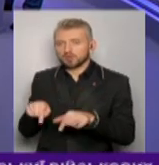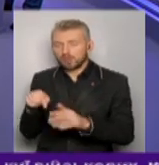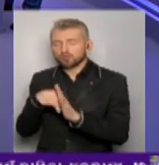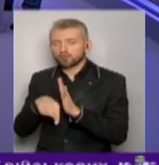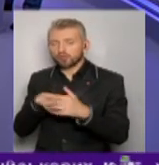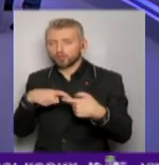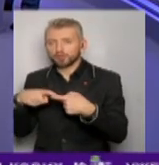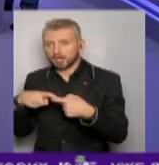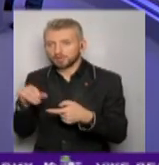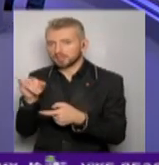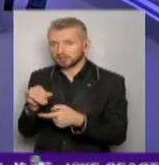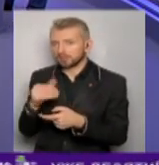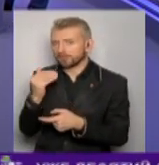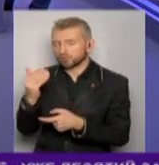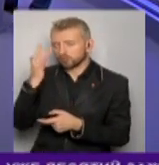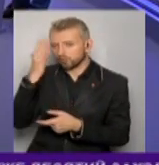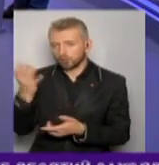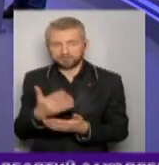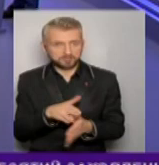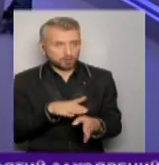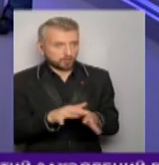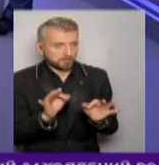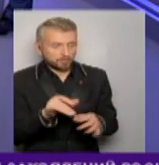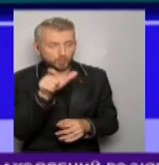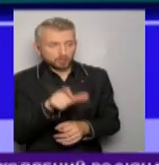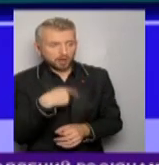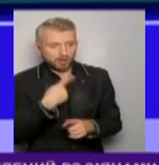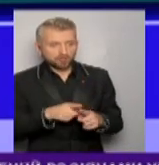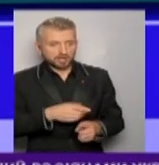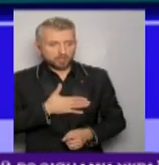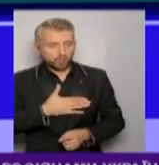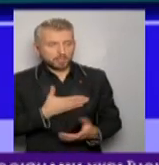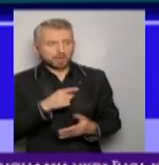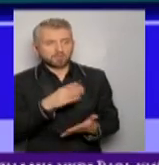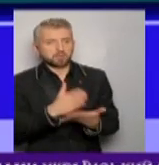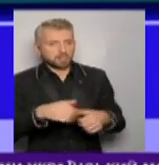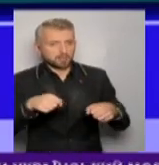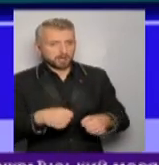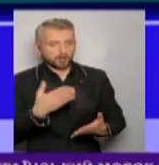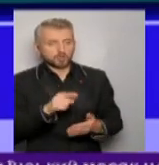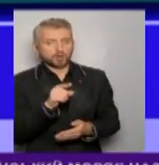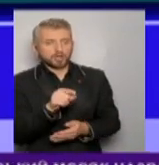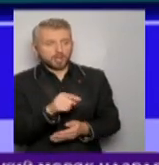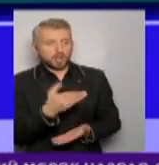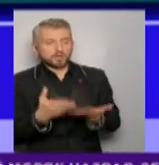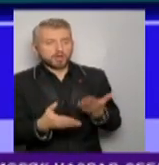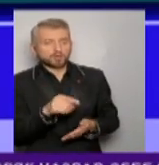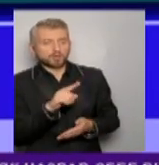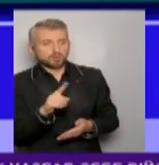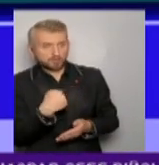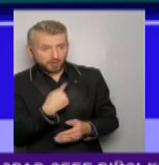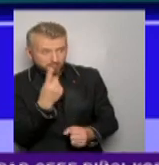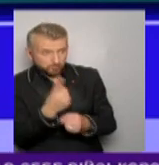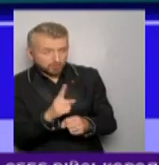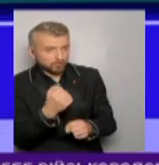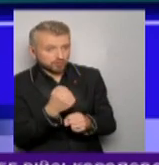контексті ж і певною мірою ваших думок. Будь ласка. Цілком справедливо. Людина каже, це моє, яке ви маєте право. Я щось вас щось вам забороняю